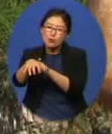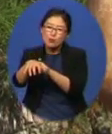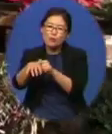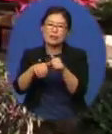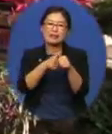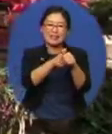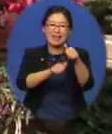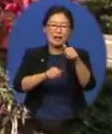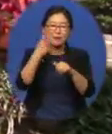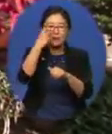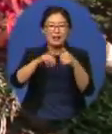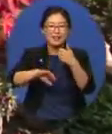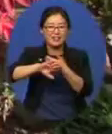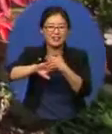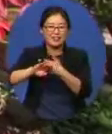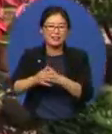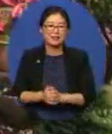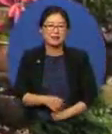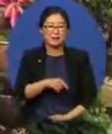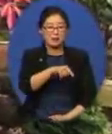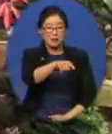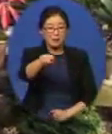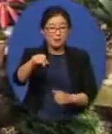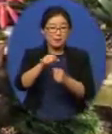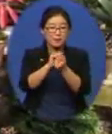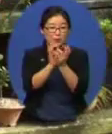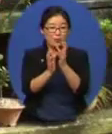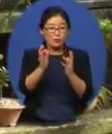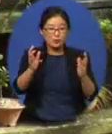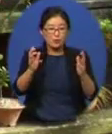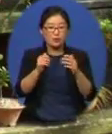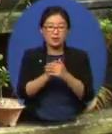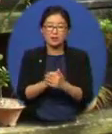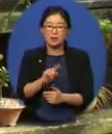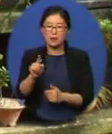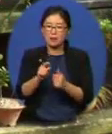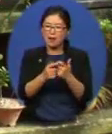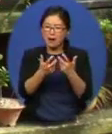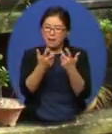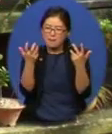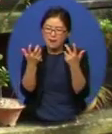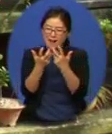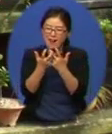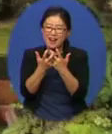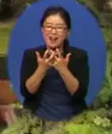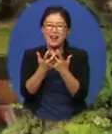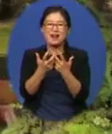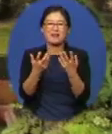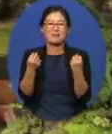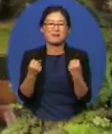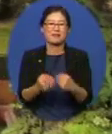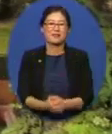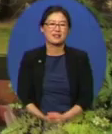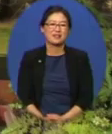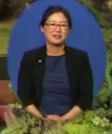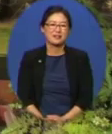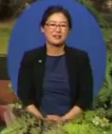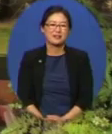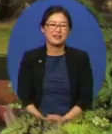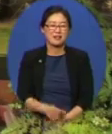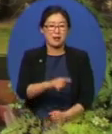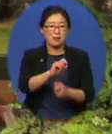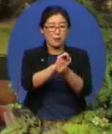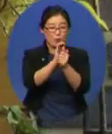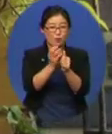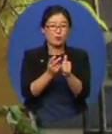봅니다. 소장하고 있는 작품들이 일반인들은 상상할 수 없을 만큼 많은데요. 야생화를